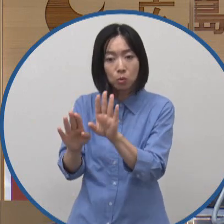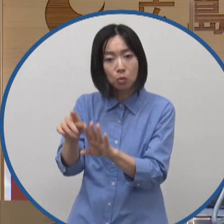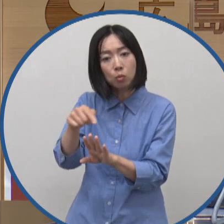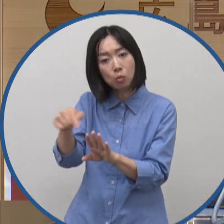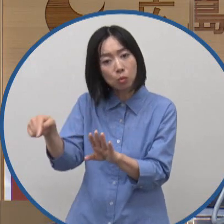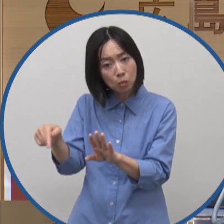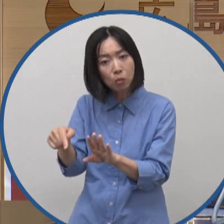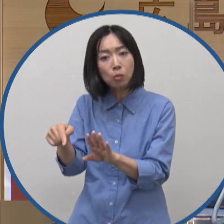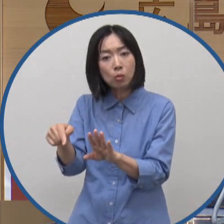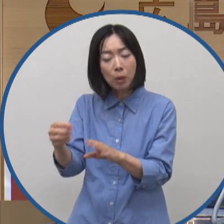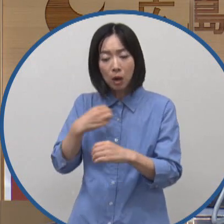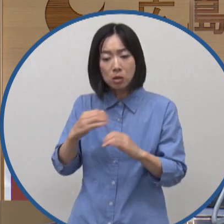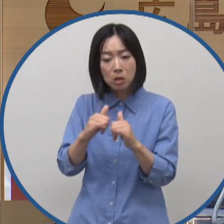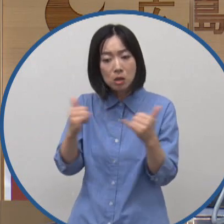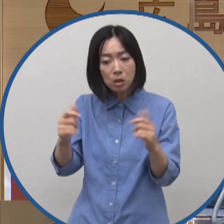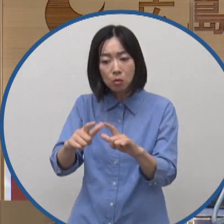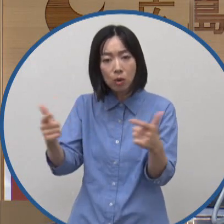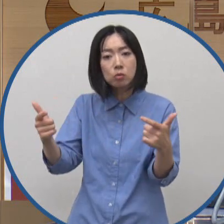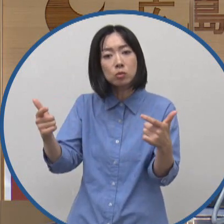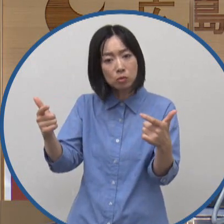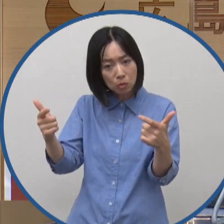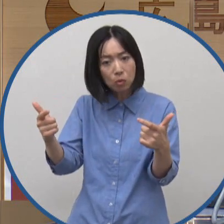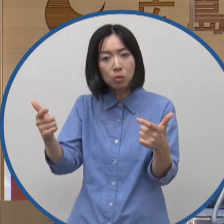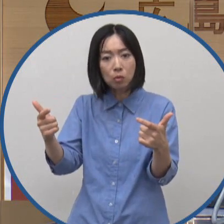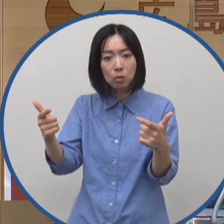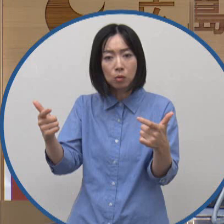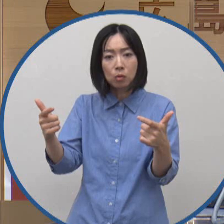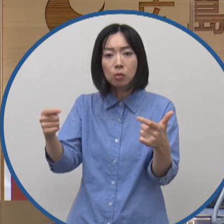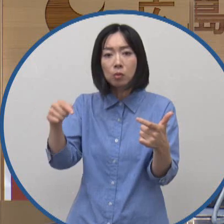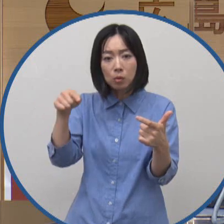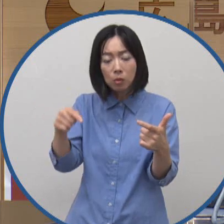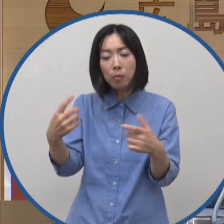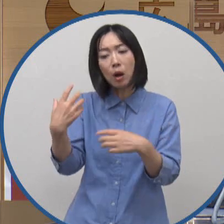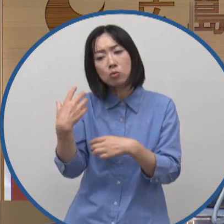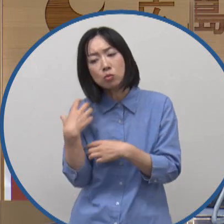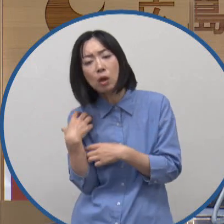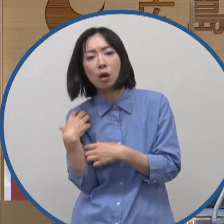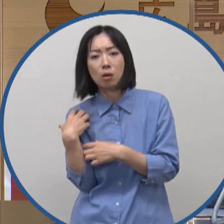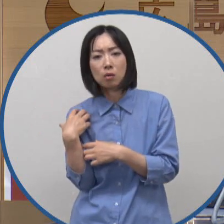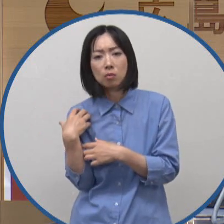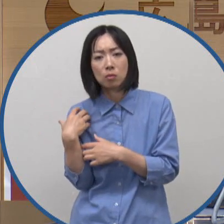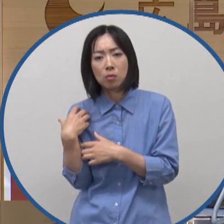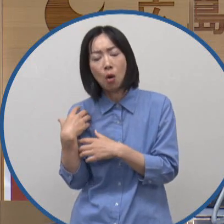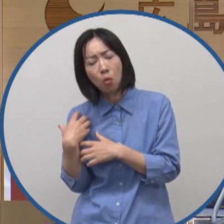って、これは一定の割合で確実に伸びていくものなので、